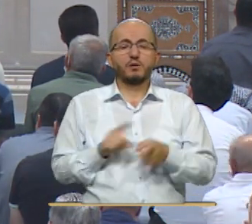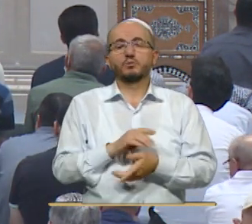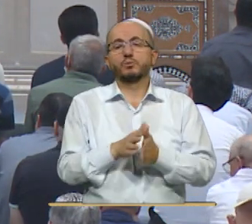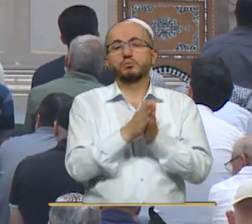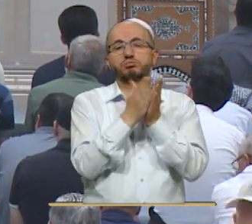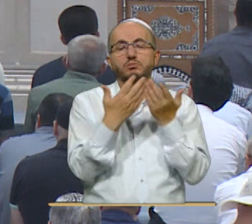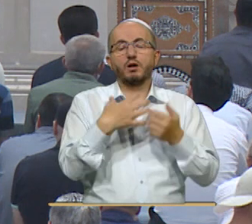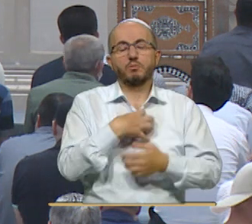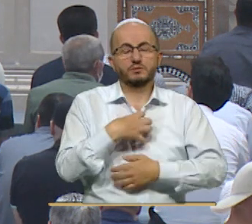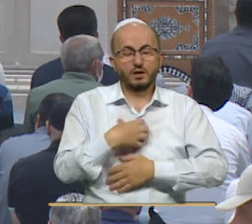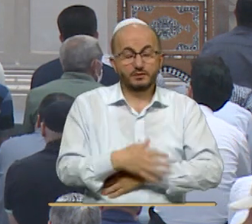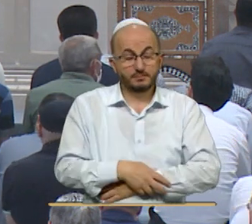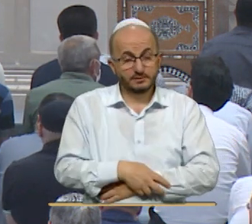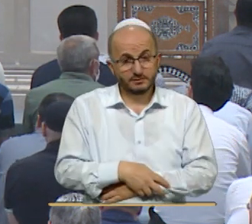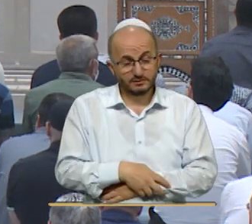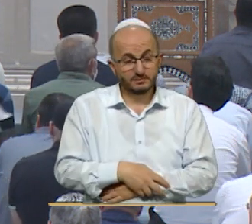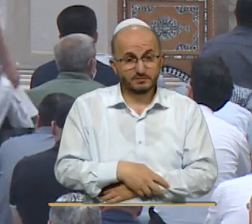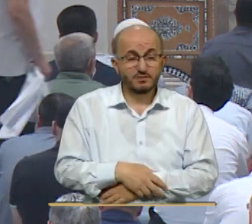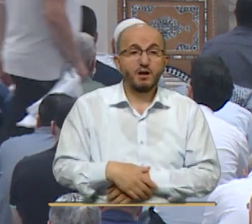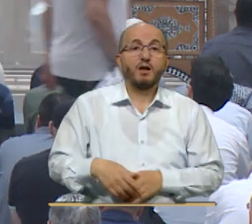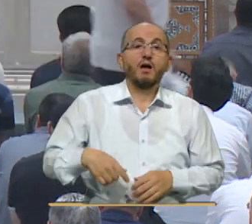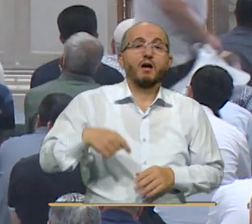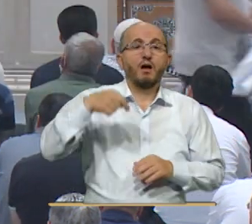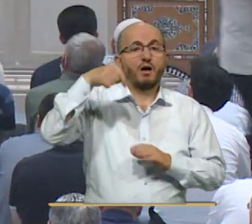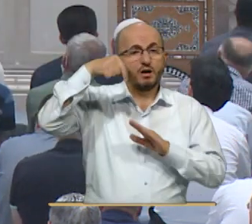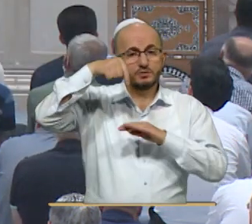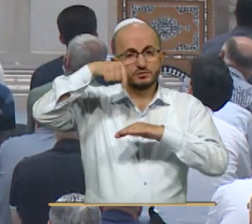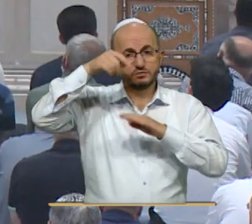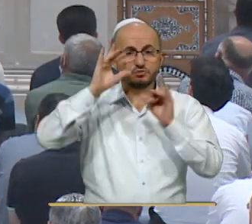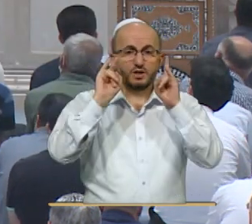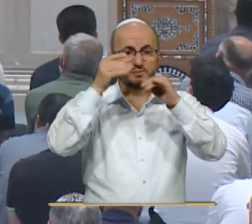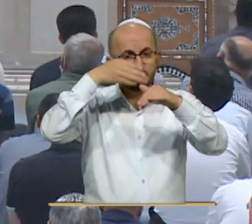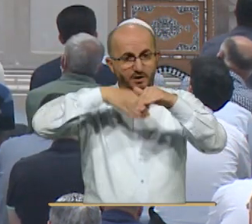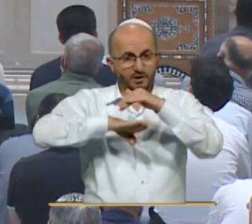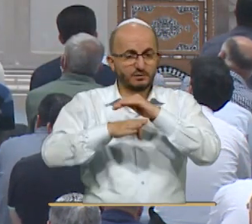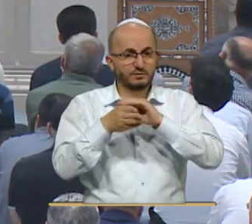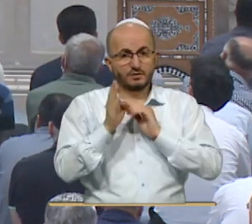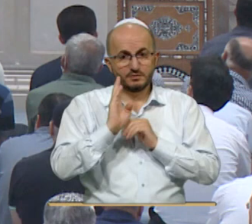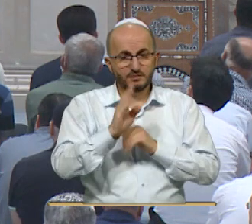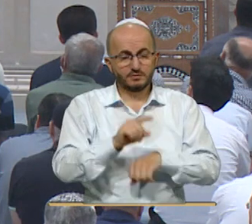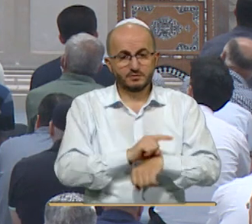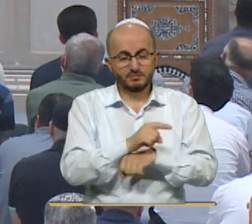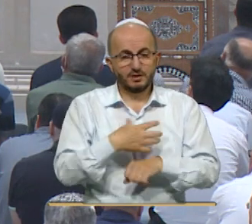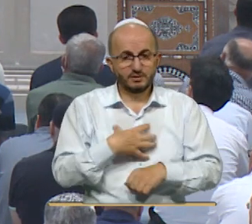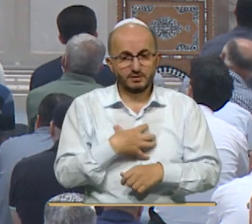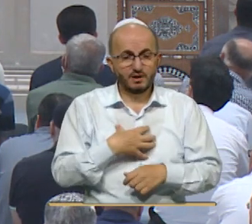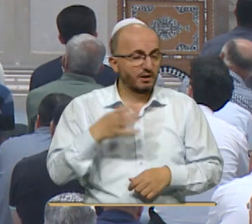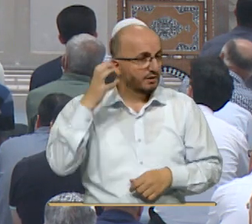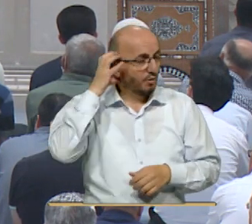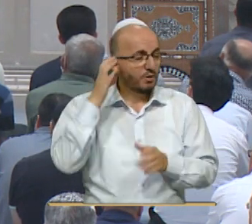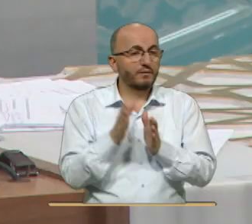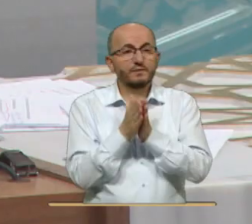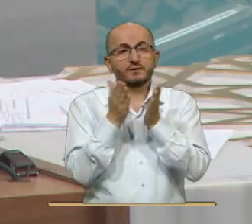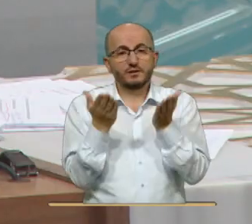kaynağa sahibiz. Bakın aşağıya indiğiniz zaman orada Diyanet yayınları, Diyanet vakıf